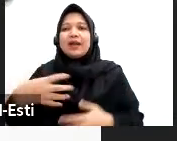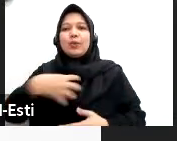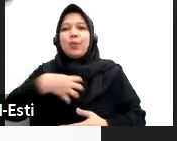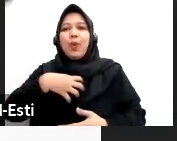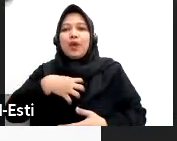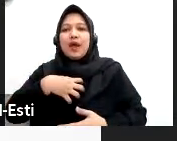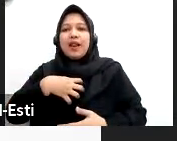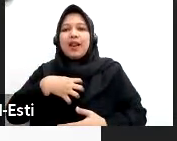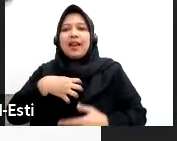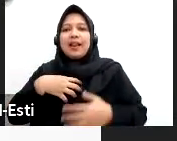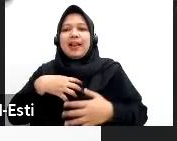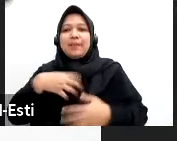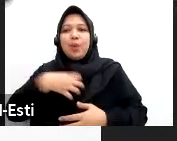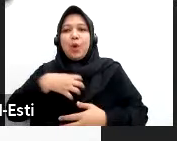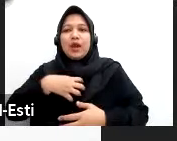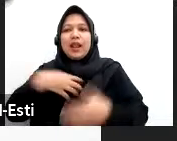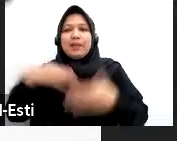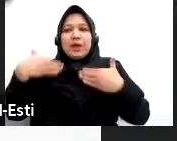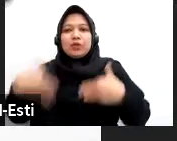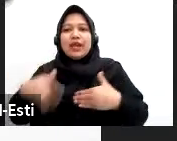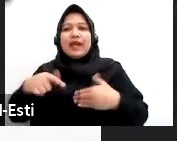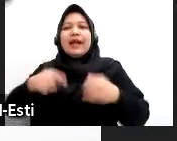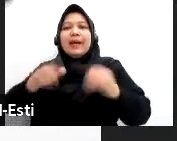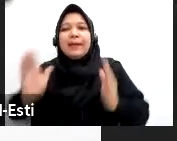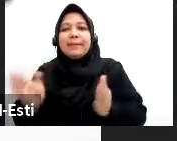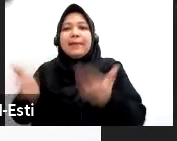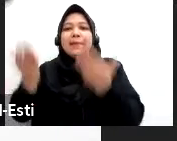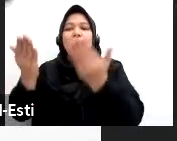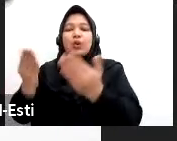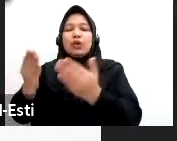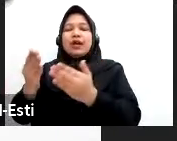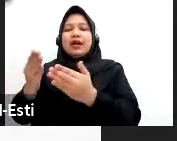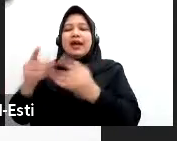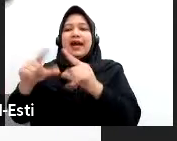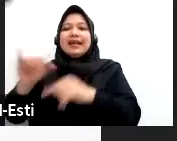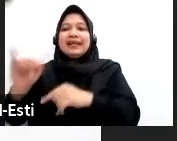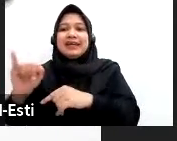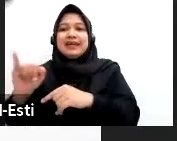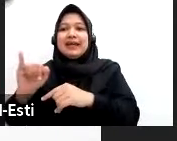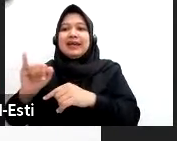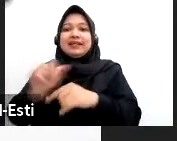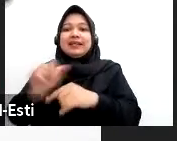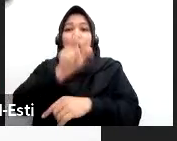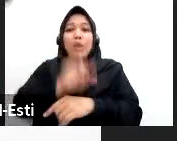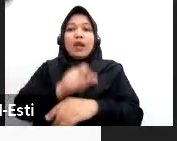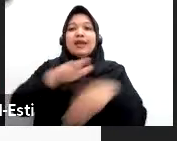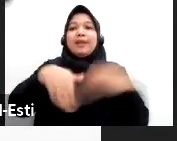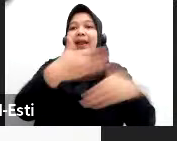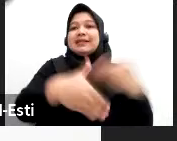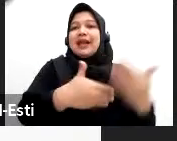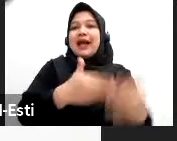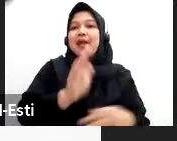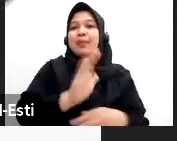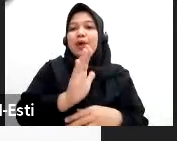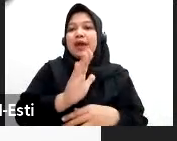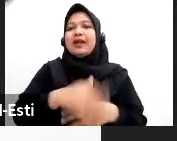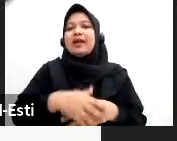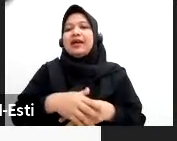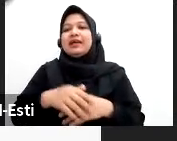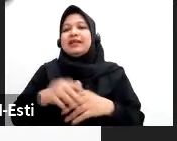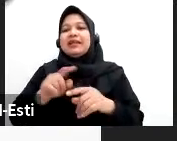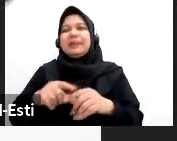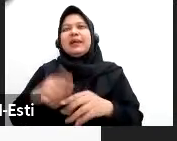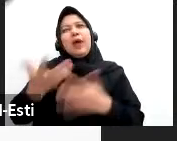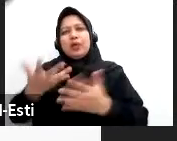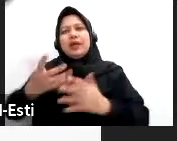artificial intelegent bukan yang yang melaksanakan ya itu mungkin ya Bisa saja kalau mesin dikutak kutik gitu